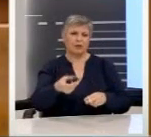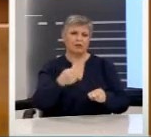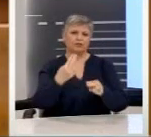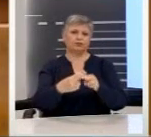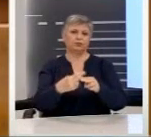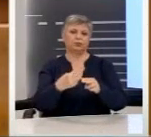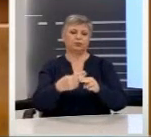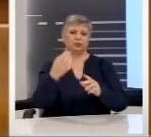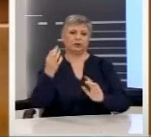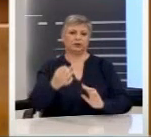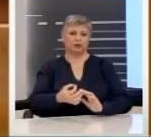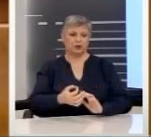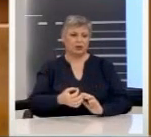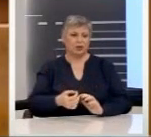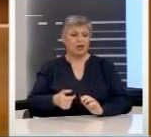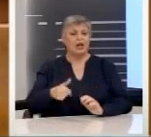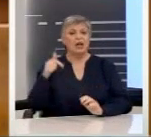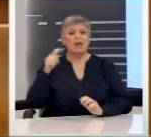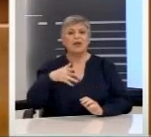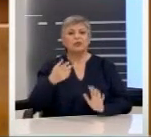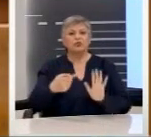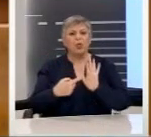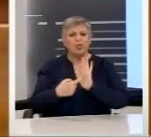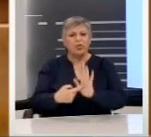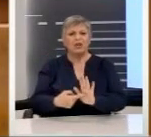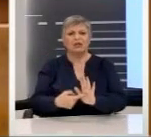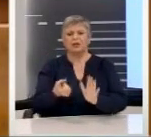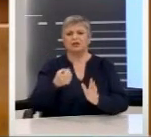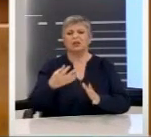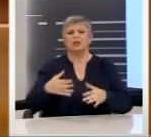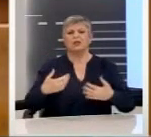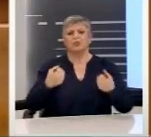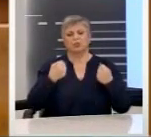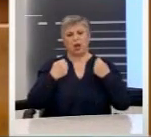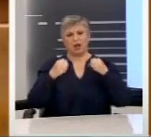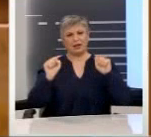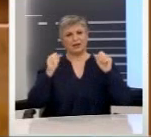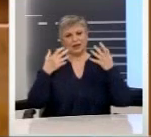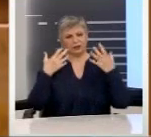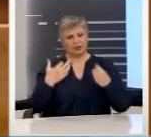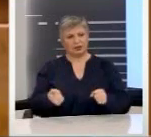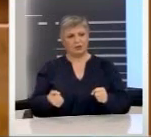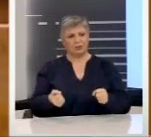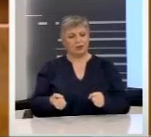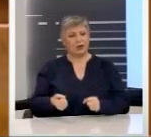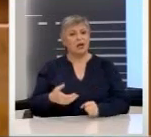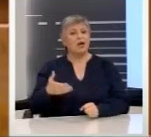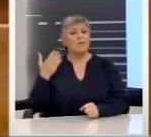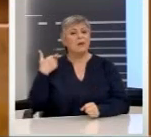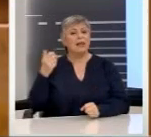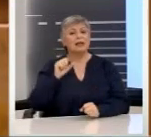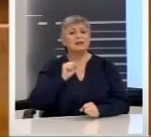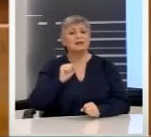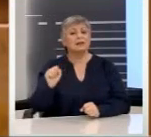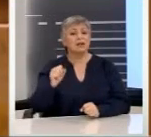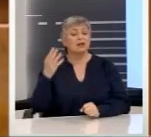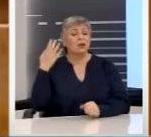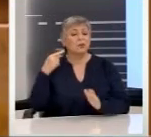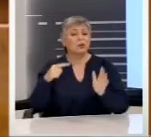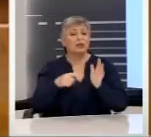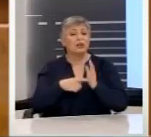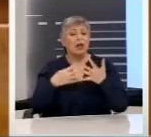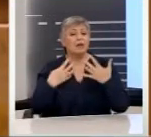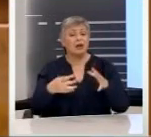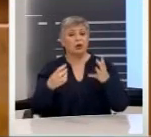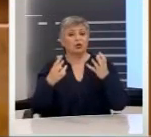απόδειξη πραγματικά δικαστικής ανεξαρτησίας και τόλμης, θέλω να αναφέρω κάτι, δύο λέξεις που είπε ο Σαρτζιδάκης κάποτε τη δεκαετία του 80 ως πρόεδρος